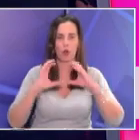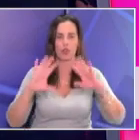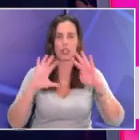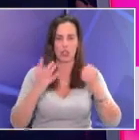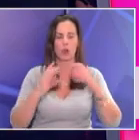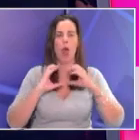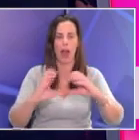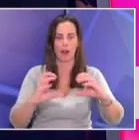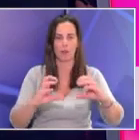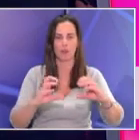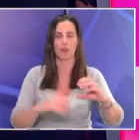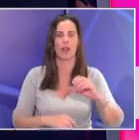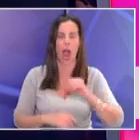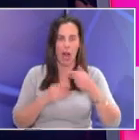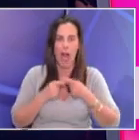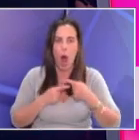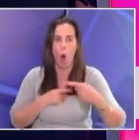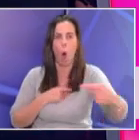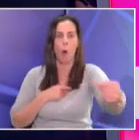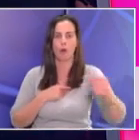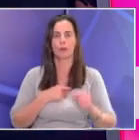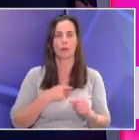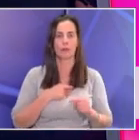הוא הכביש עומק הכי ארוך בישראל.